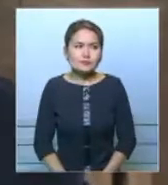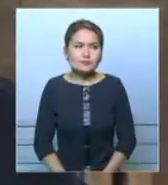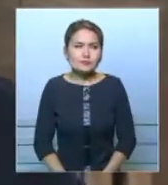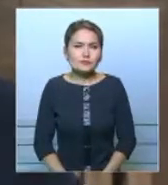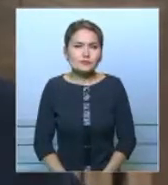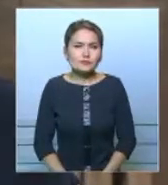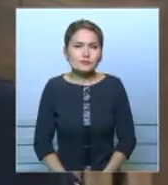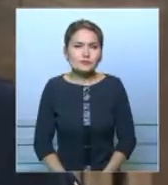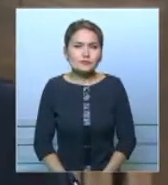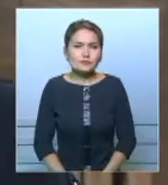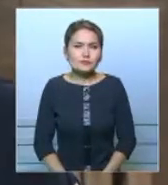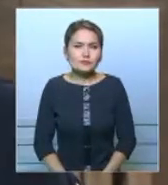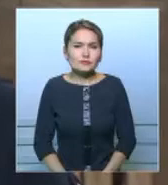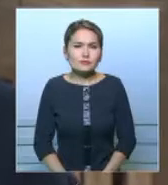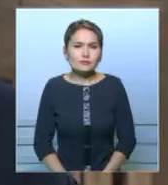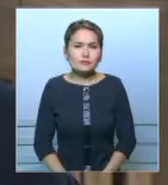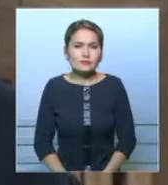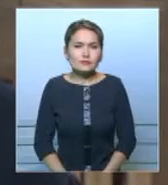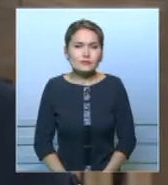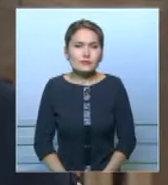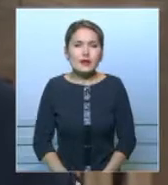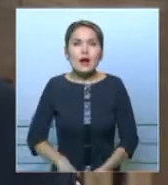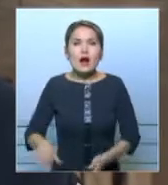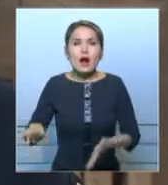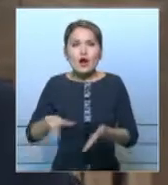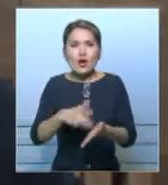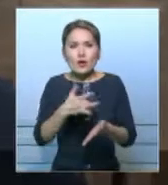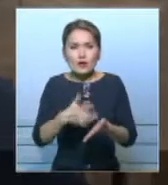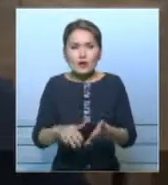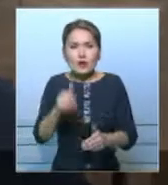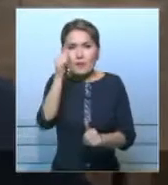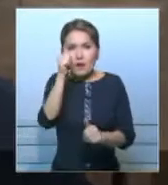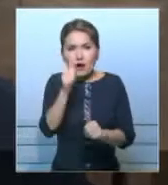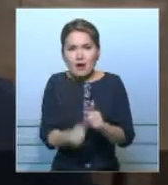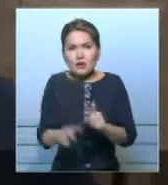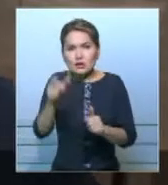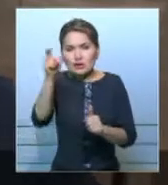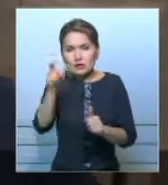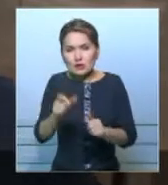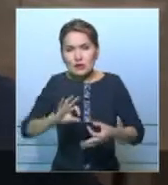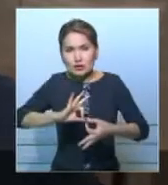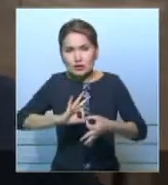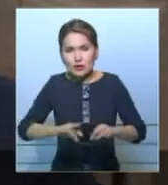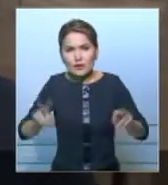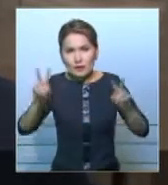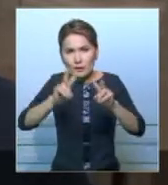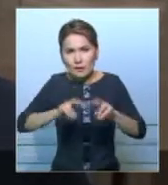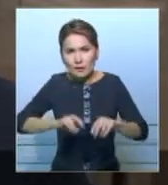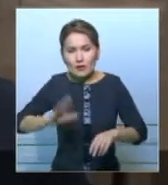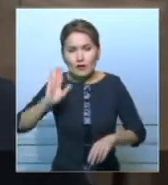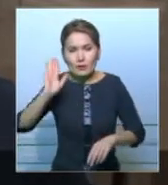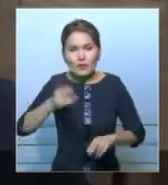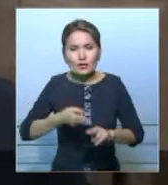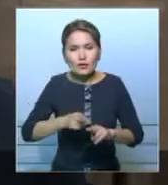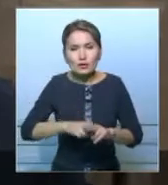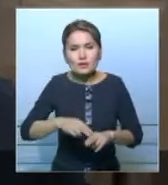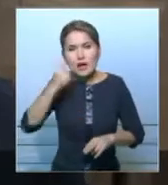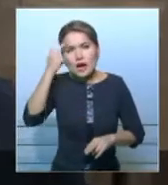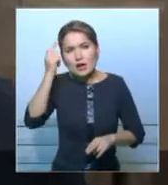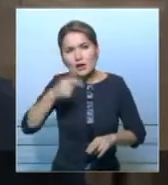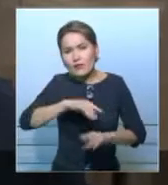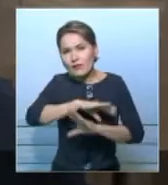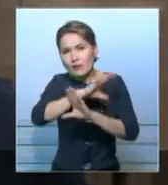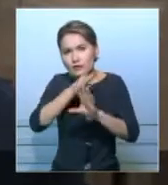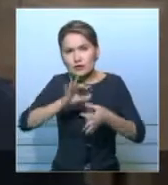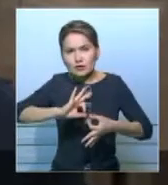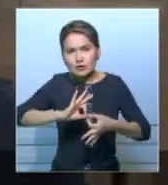Каждый шаг аудитора будет проверяться. Аудитордың әрбір қадамы тексеріліп отырады. Оның кәсіби біліктілігі, әділдігі қадағаланады.